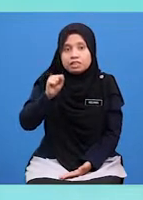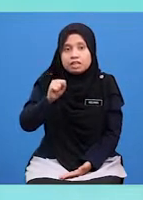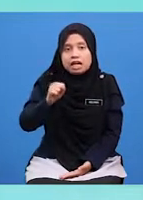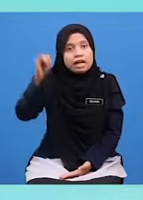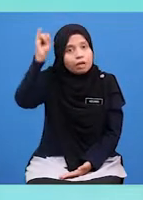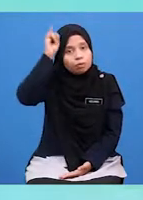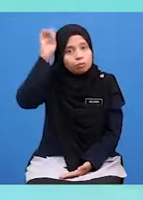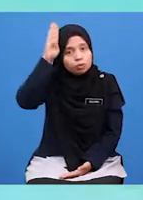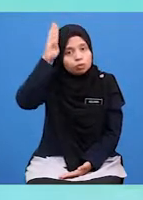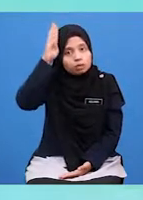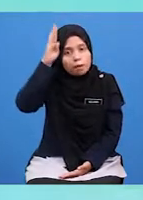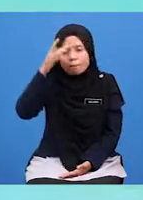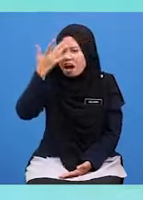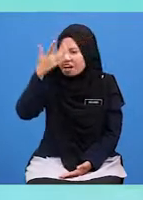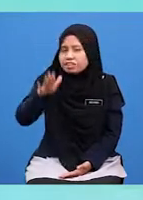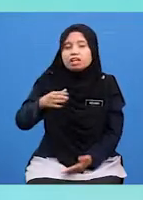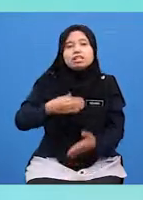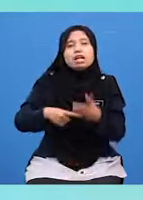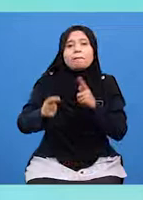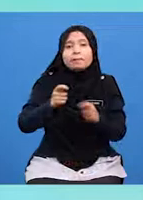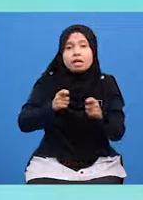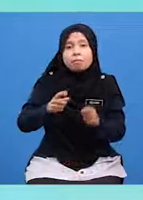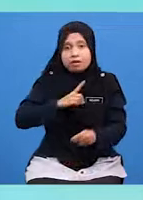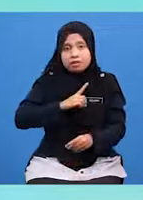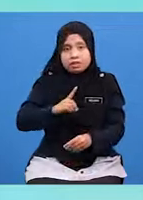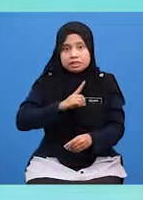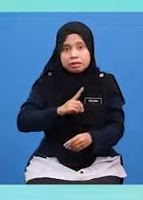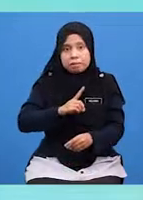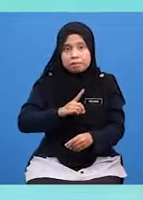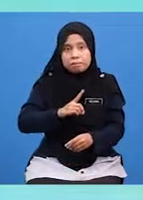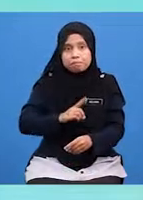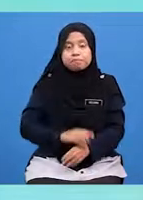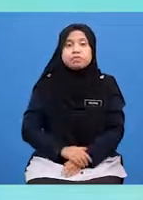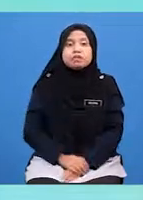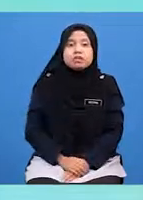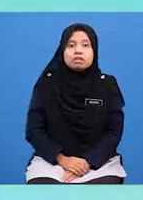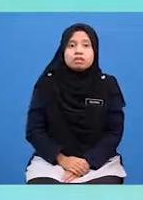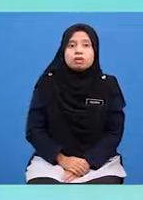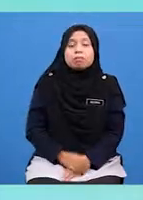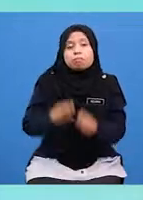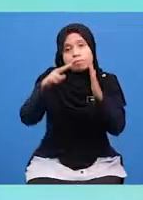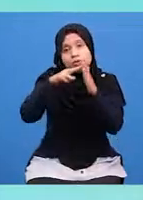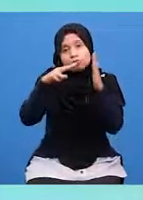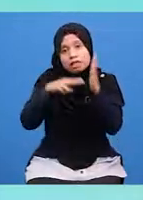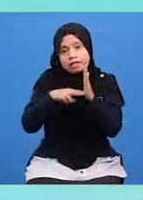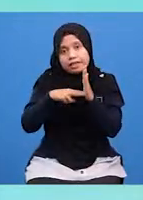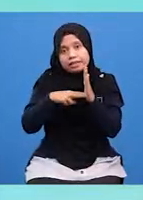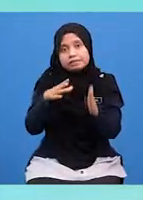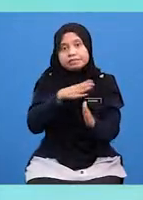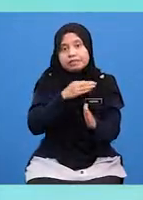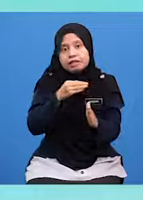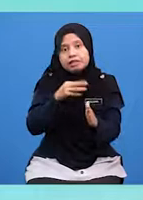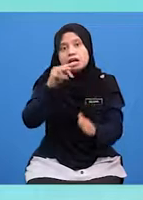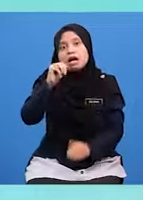Ibnu Battuta arif dalam pentadbiran agama, terutamanya dalam bidang perundangan Islam